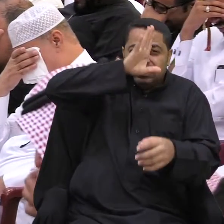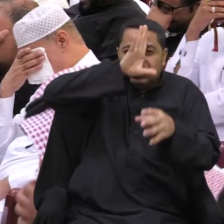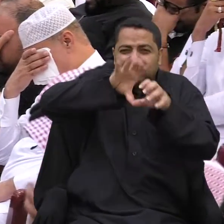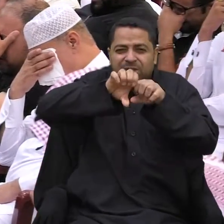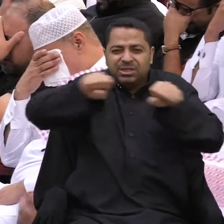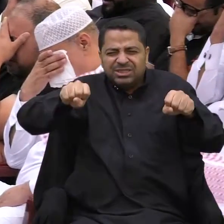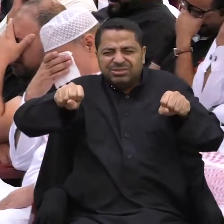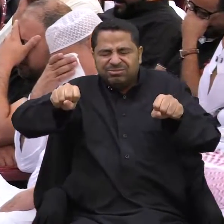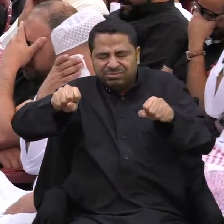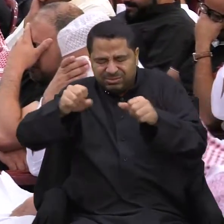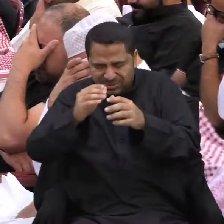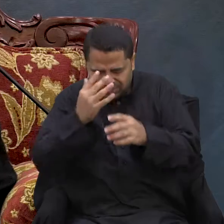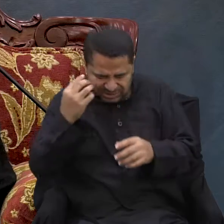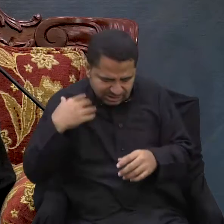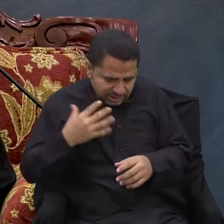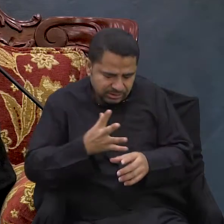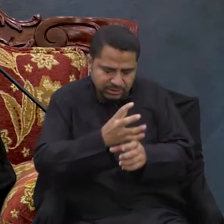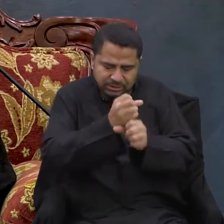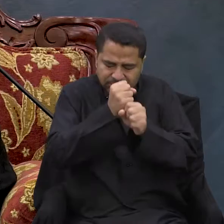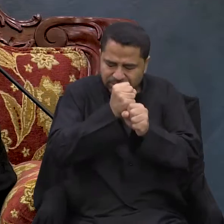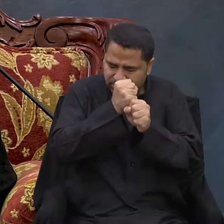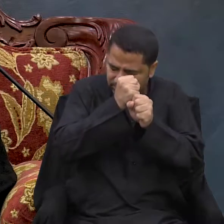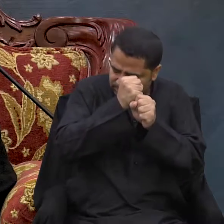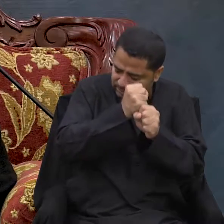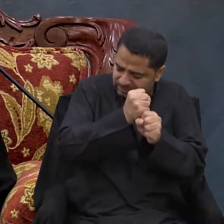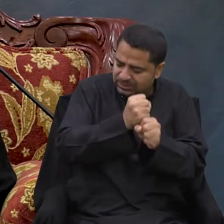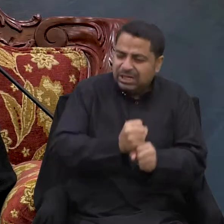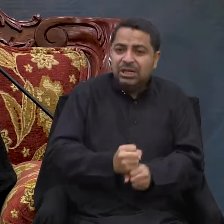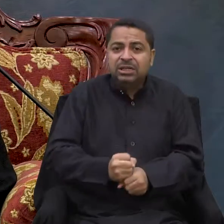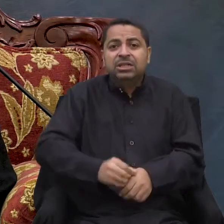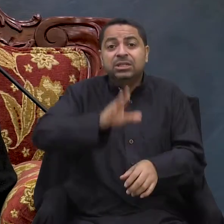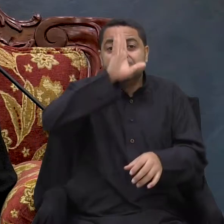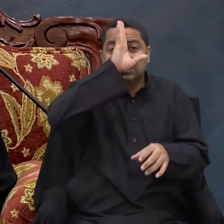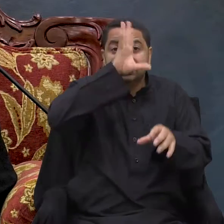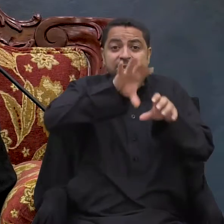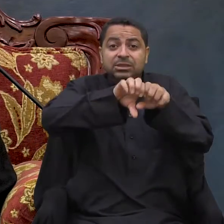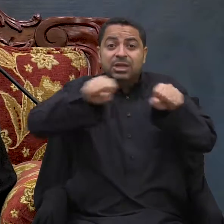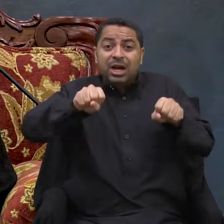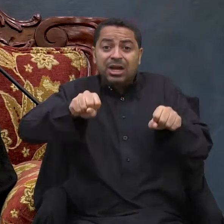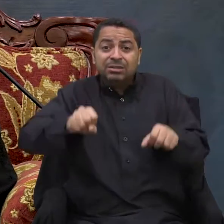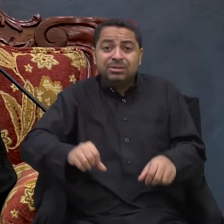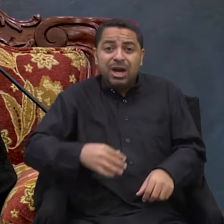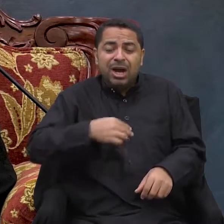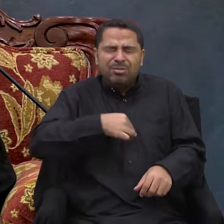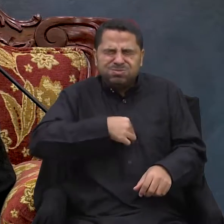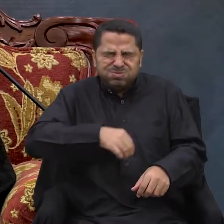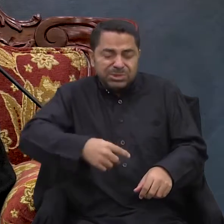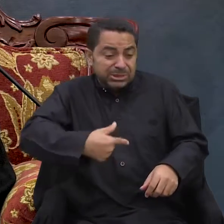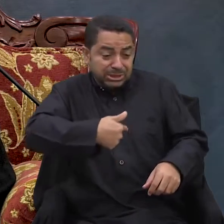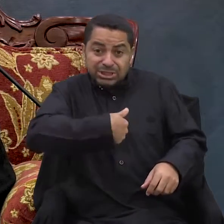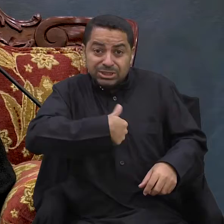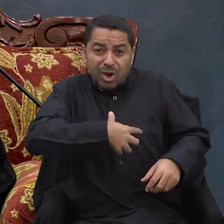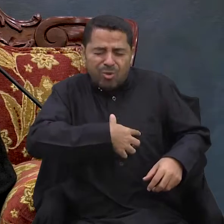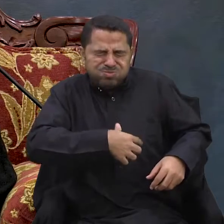أيوة إماماه وسيداه. قالوا حاول الحسين أن